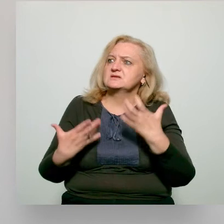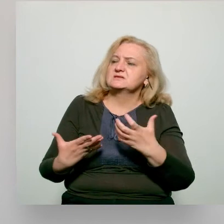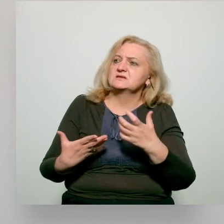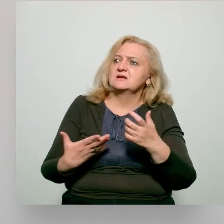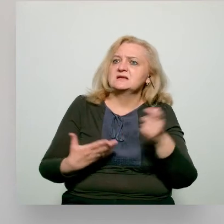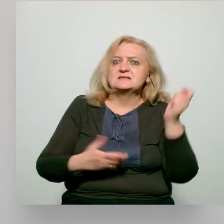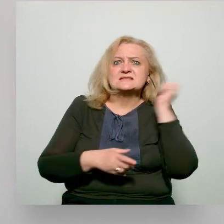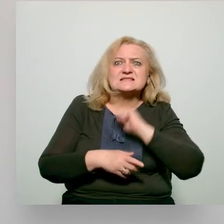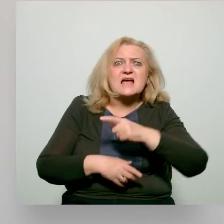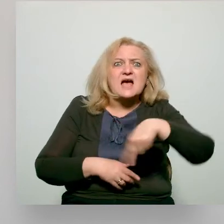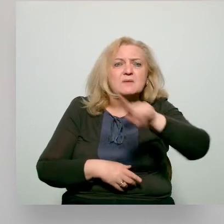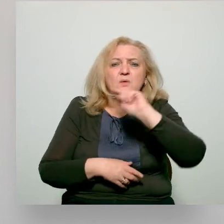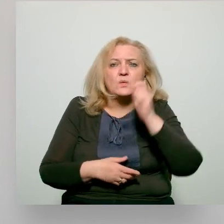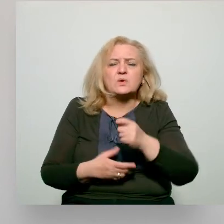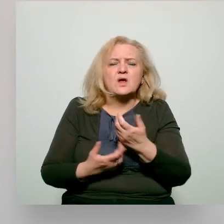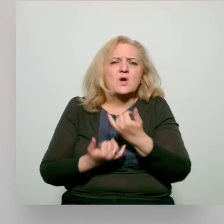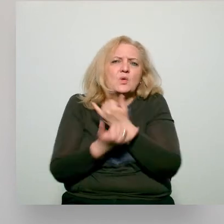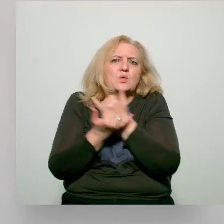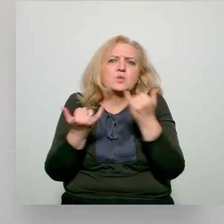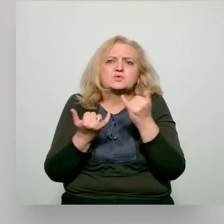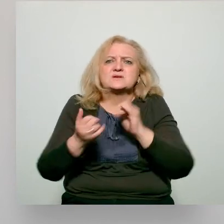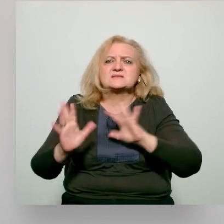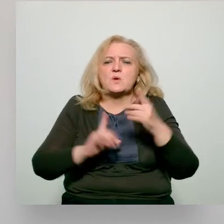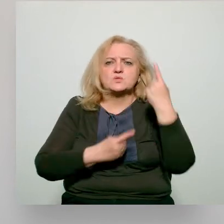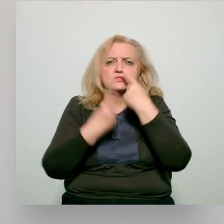różny stosunek do śmierci, próba znalezienia